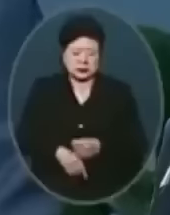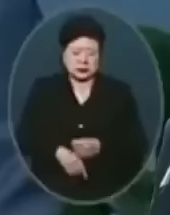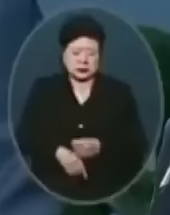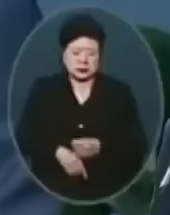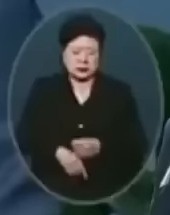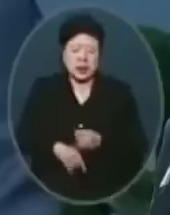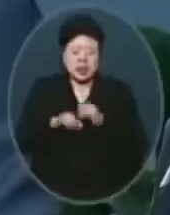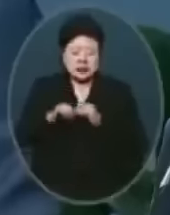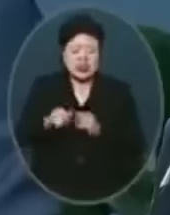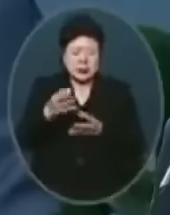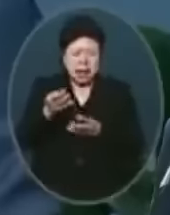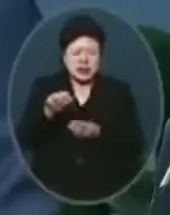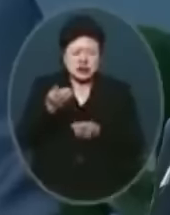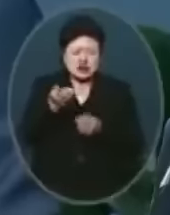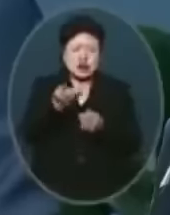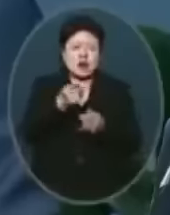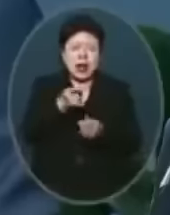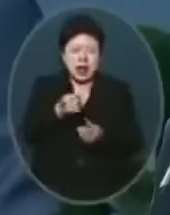상금을 주겠다고 했기 때문에